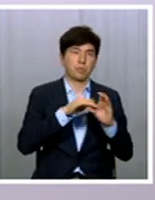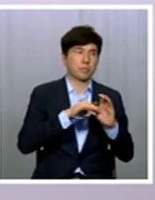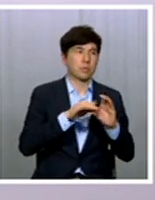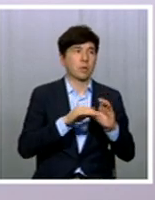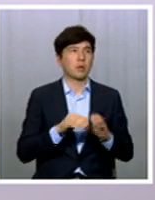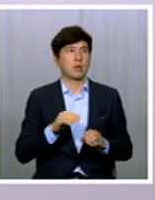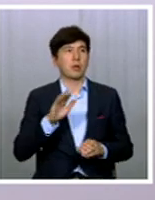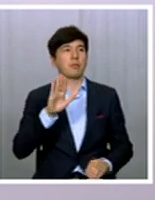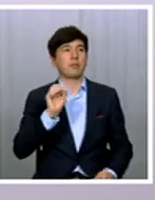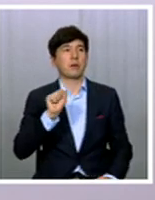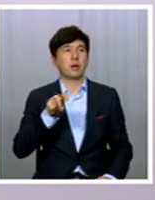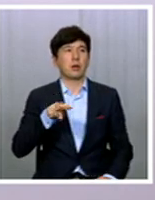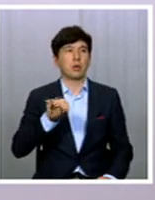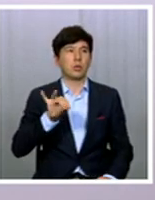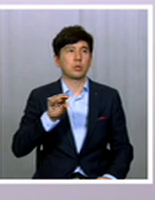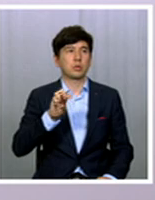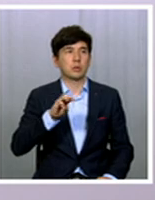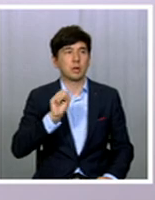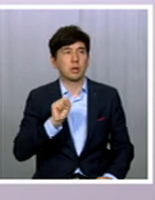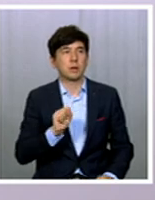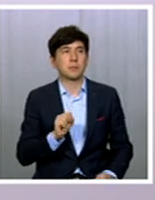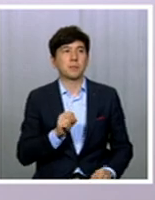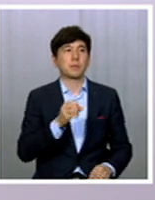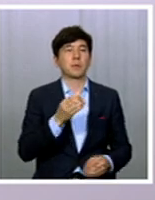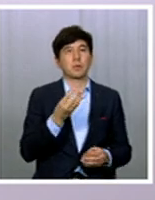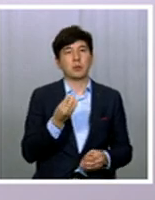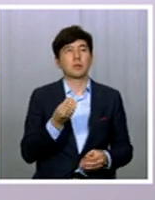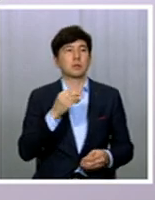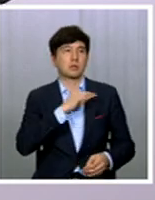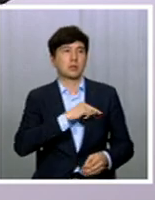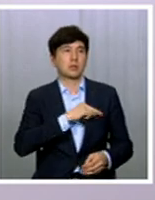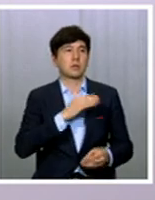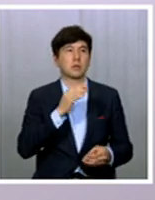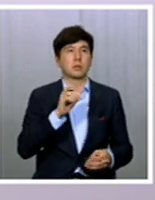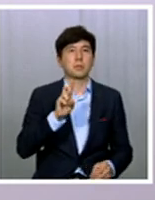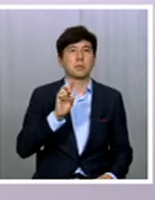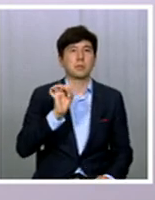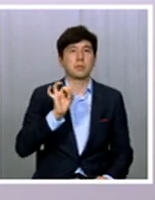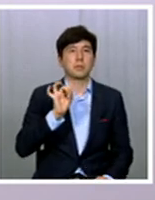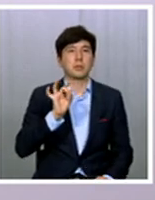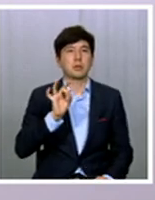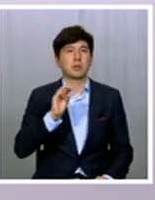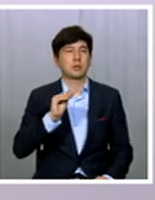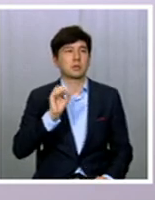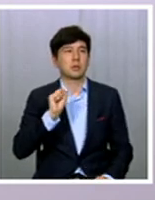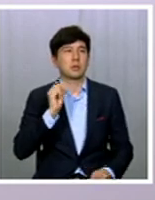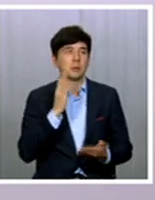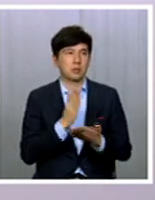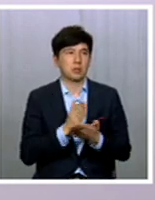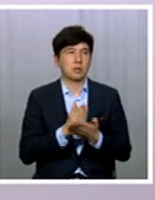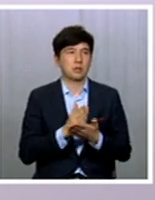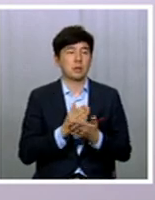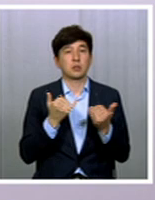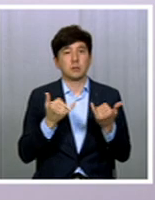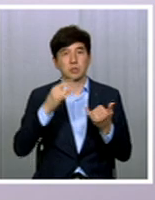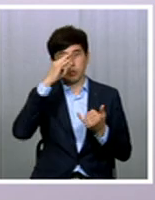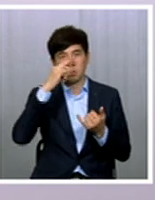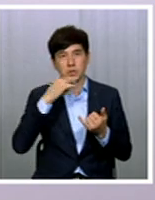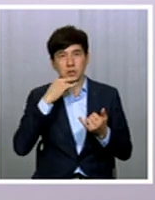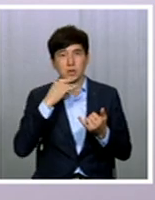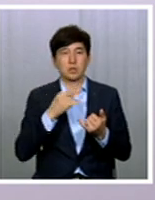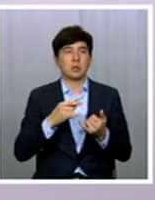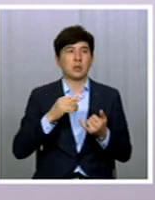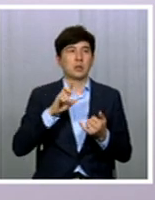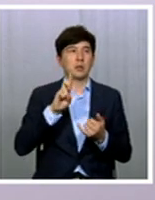валюта биржасы деп аталады және еңбек биржасы. Біздің Қазақстанда еңбек биржасы да дамыған, яғни